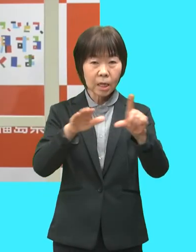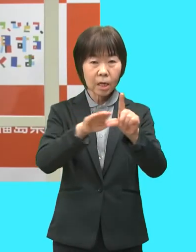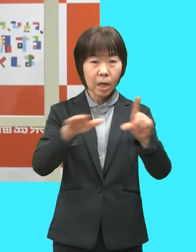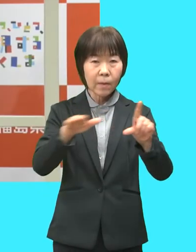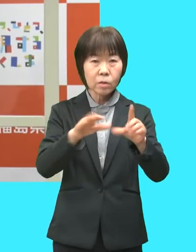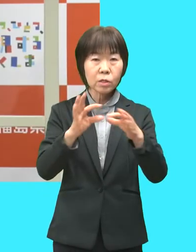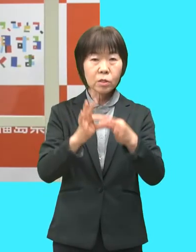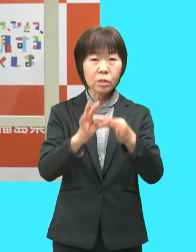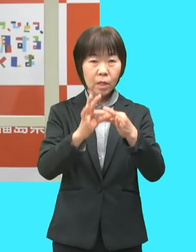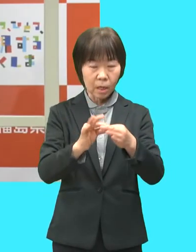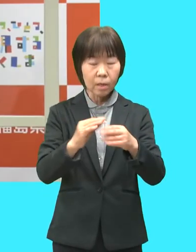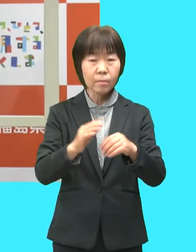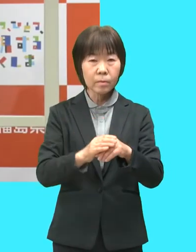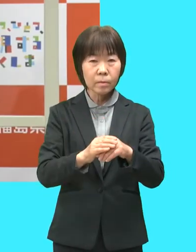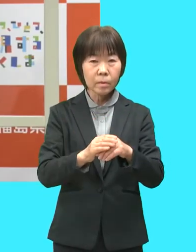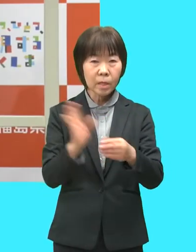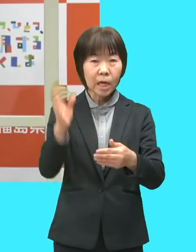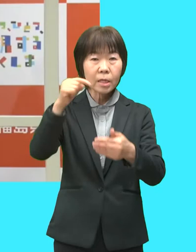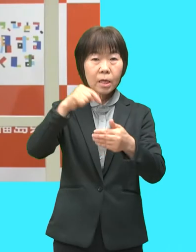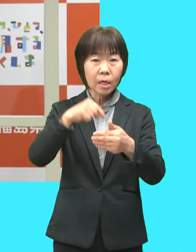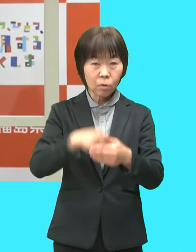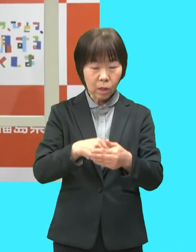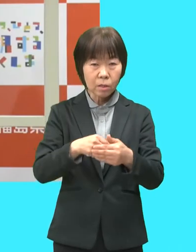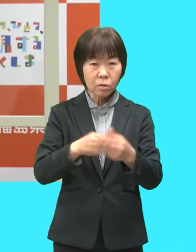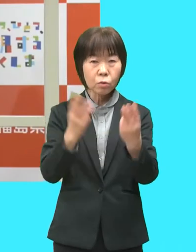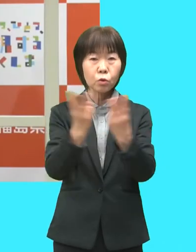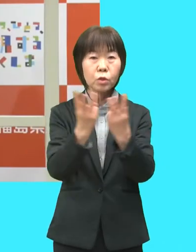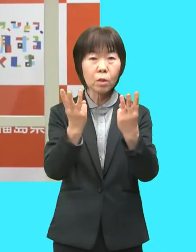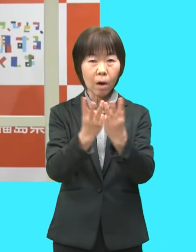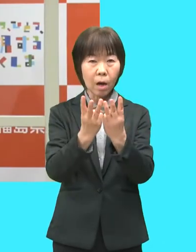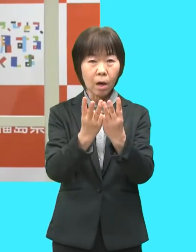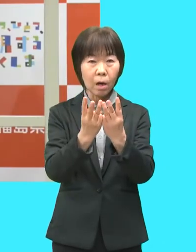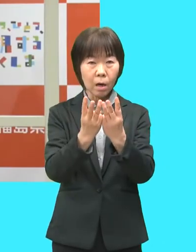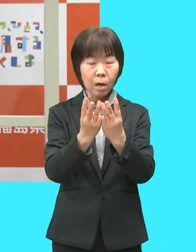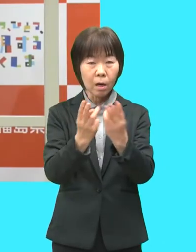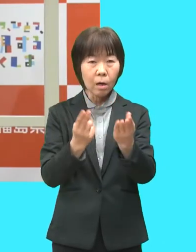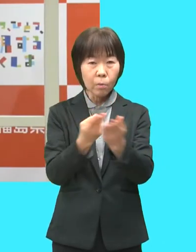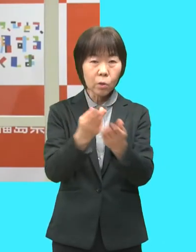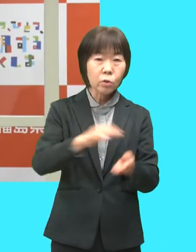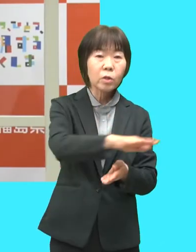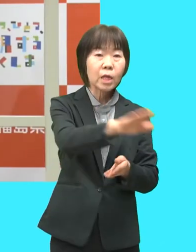についてであります。福島県における指標は病床